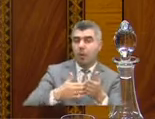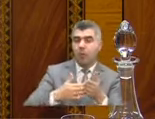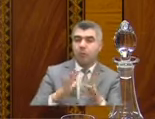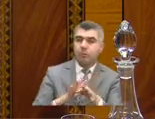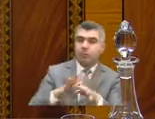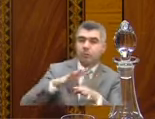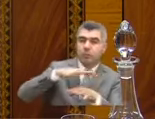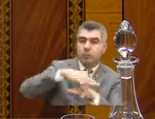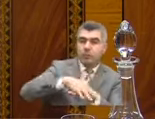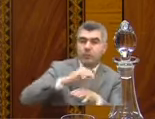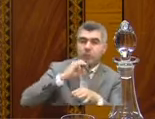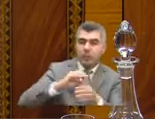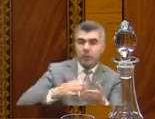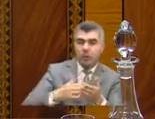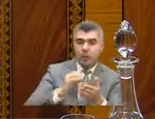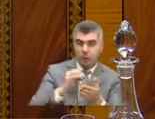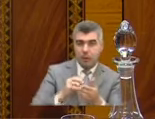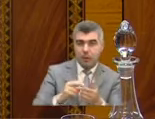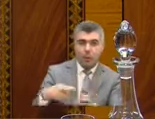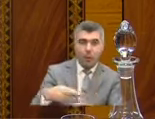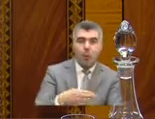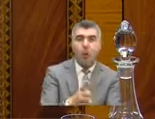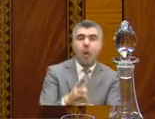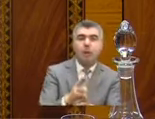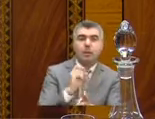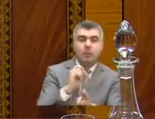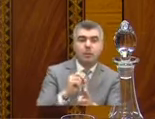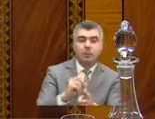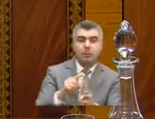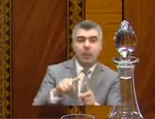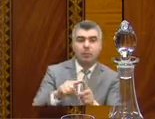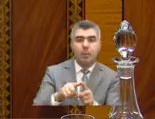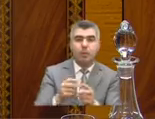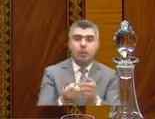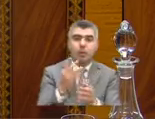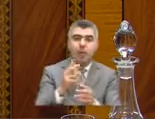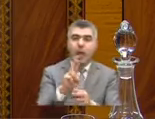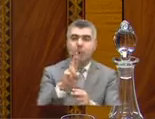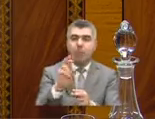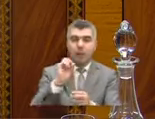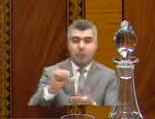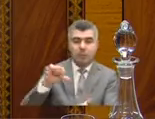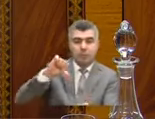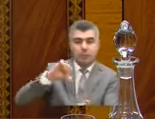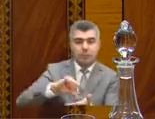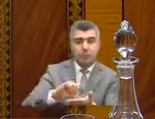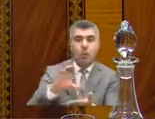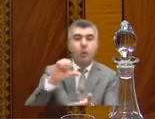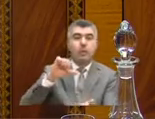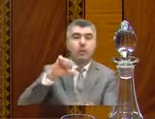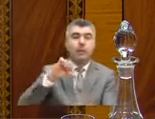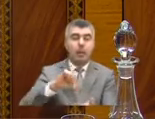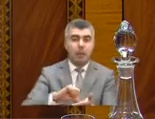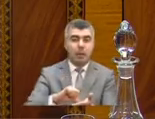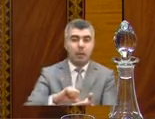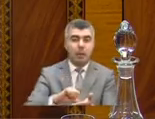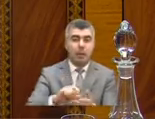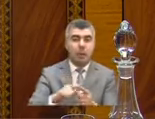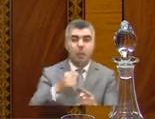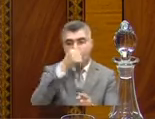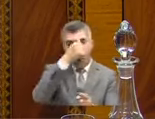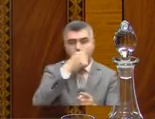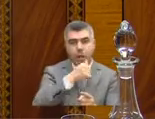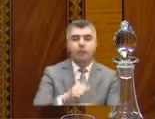المائية لا سيما من حوض واد لو واللوكوس إلى حوض أم ربيع مرورا بأحواض سبو وأبير